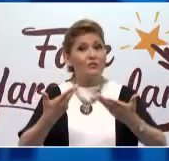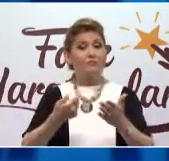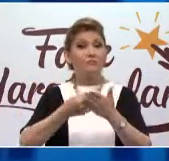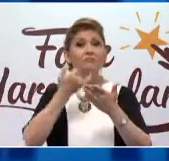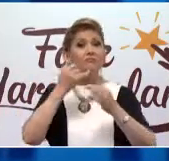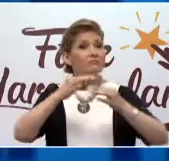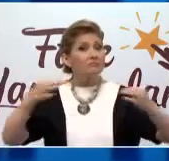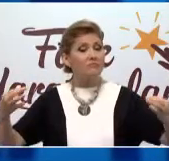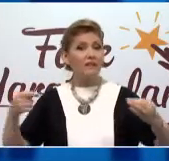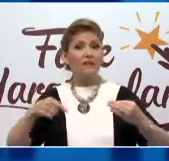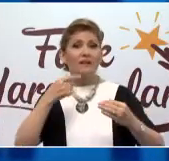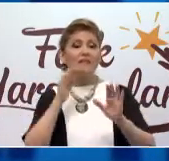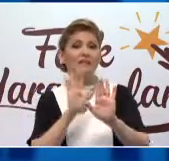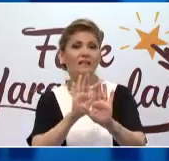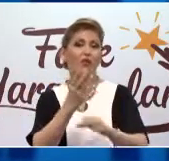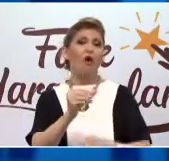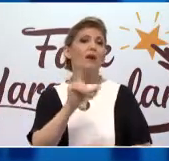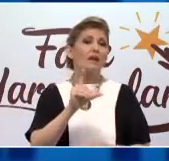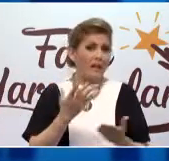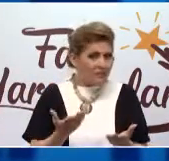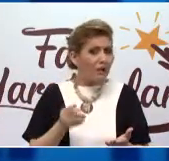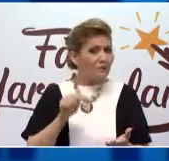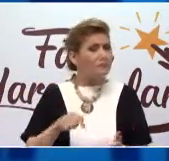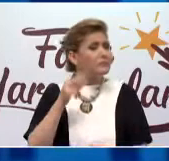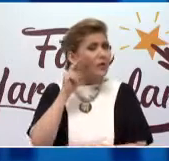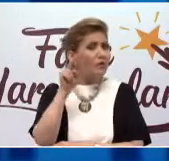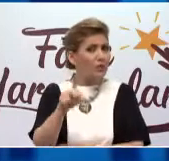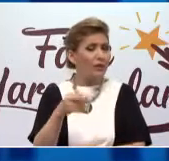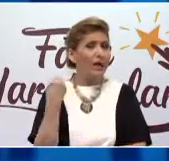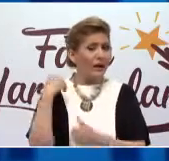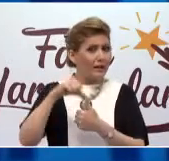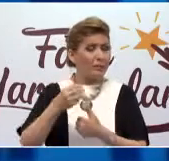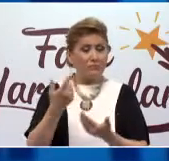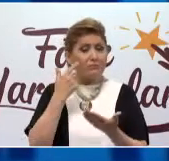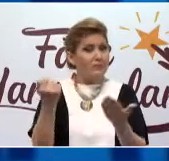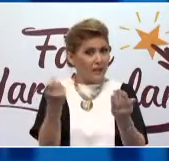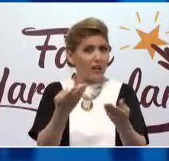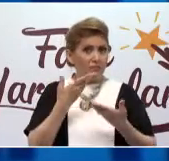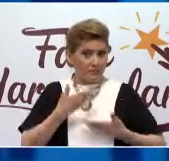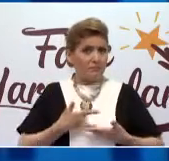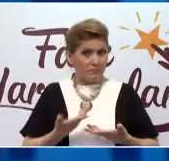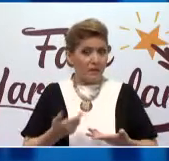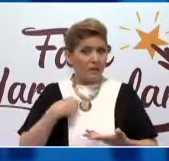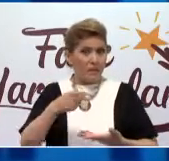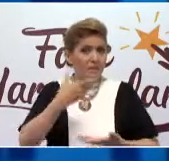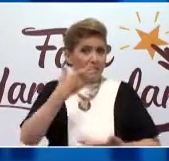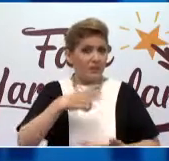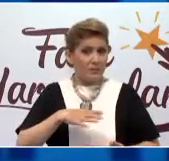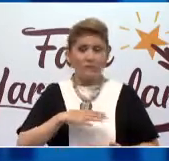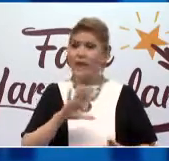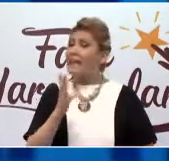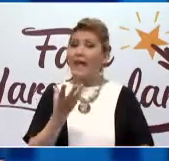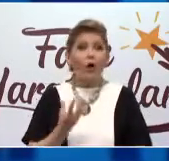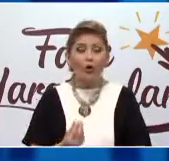komünikasyonun buna destek olması lazım. Nitekim onu görüyoruz. Yine bana verilen rakamları sizle paylaşmak istiyorum. Ne